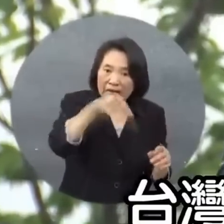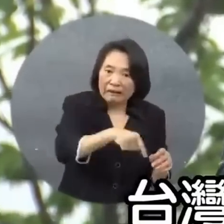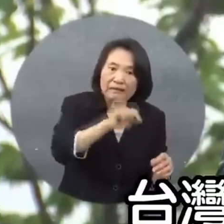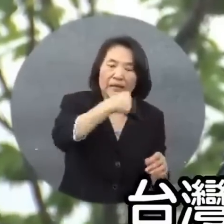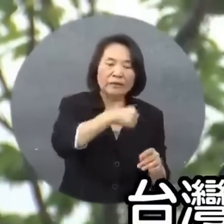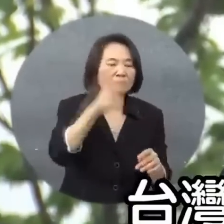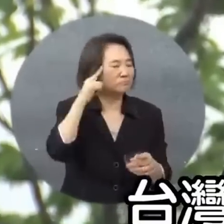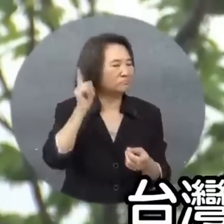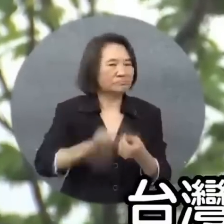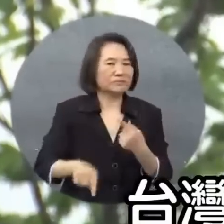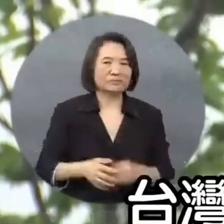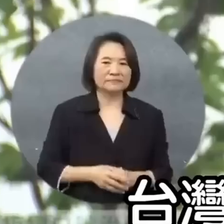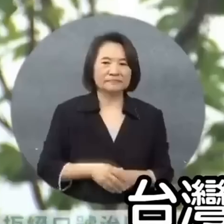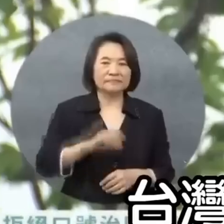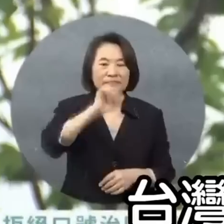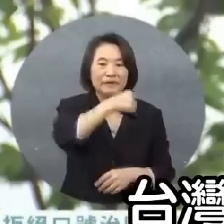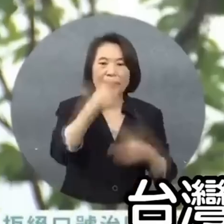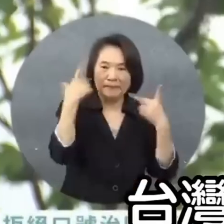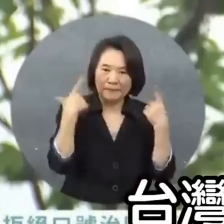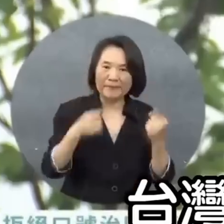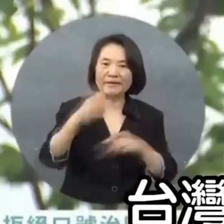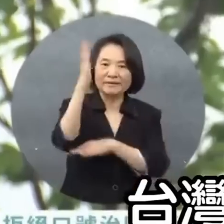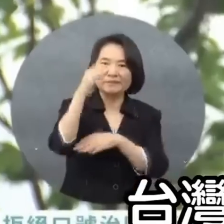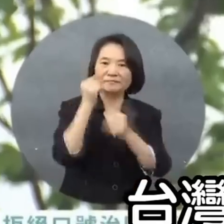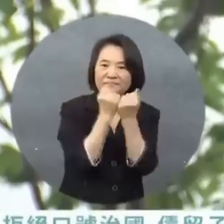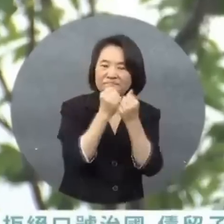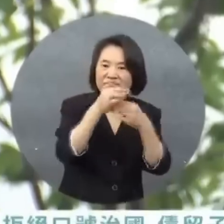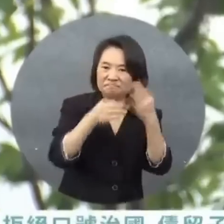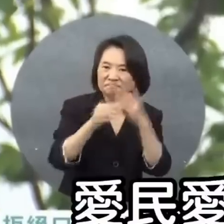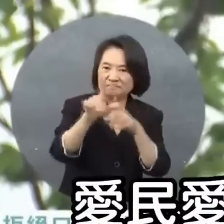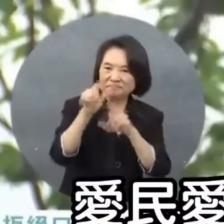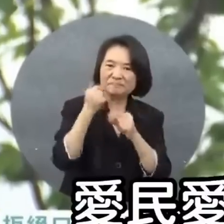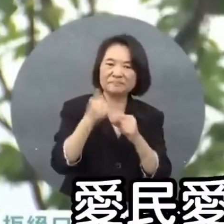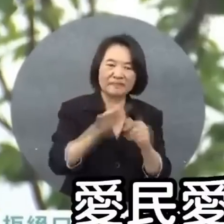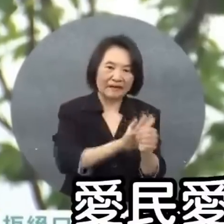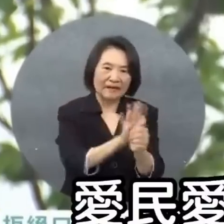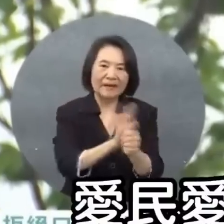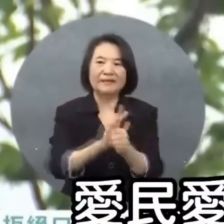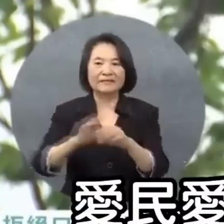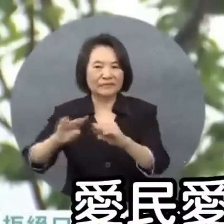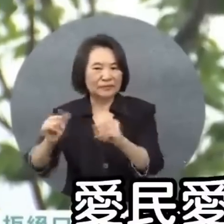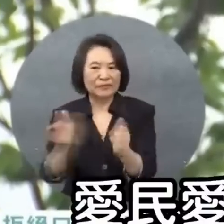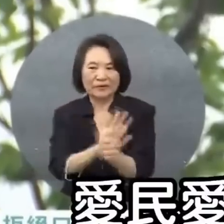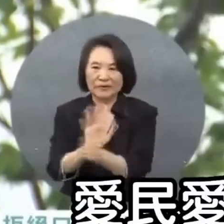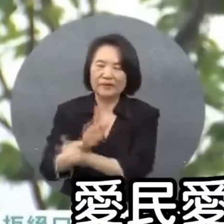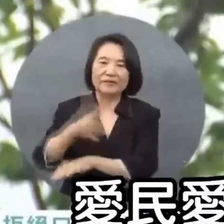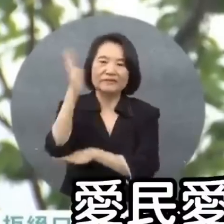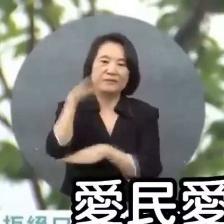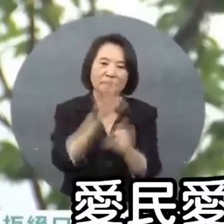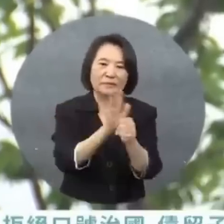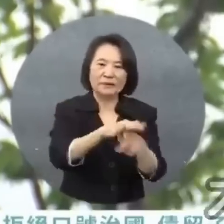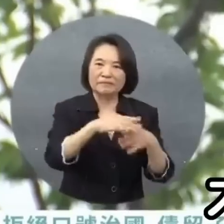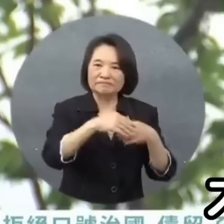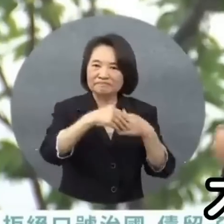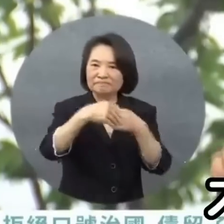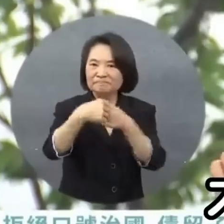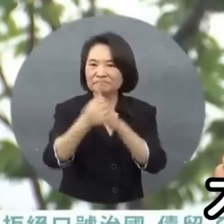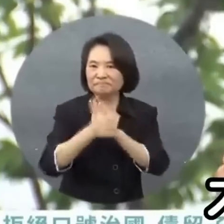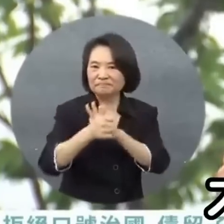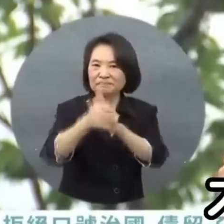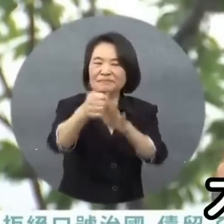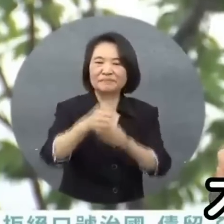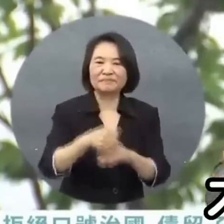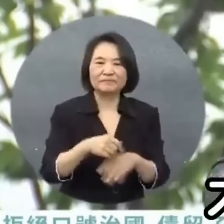湾应该由一个清廉、勤政、爱民、爱乡土的政府来带领人民，不应当